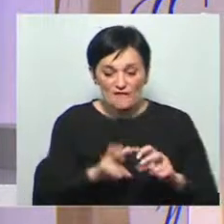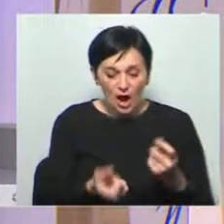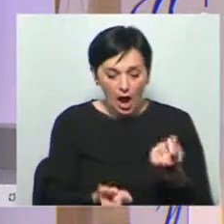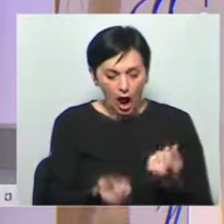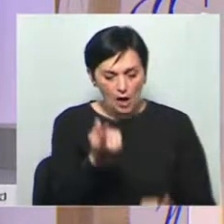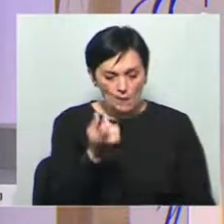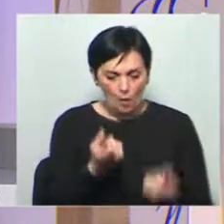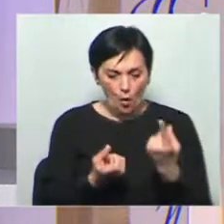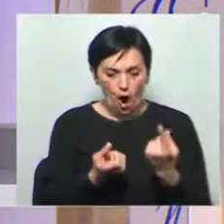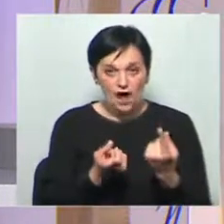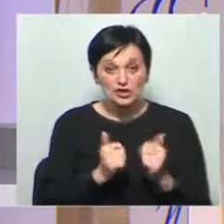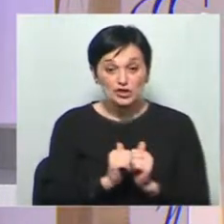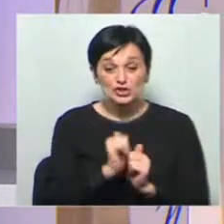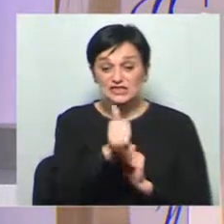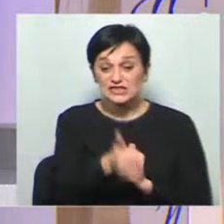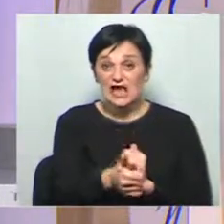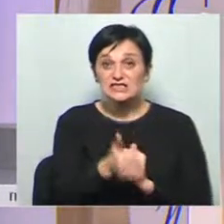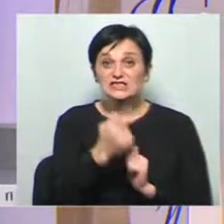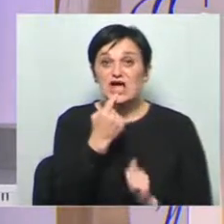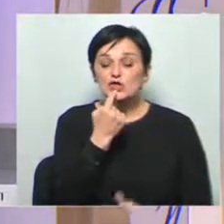აღმოაჩენს წინასწარ